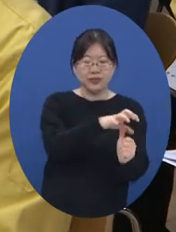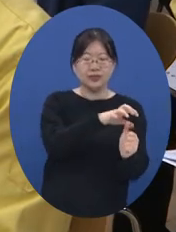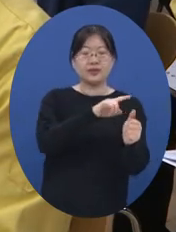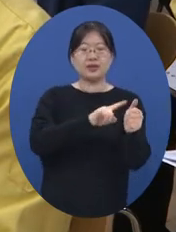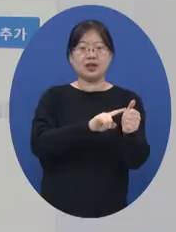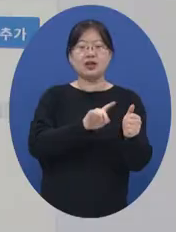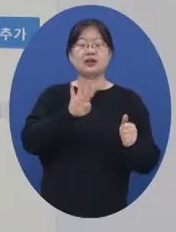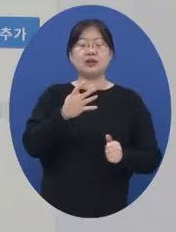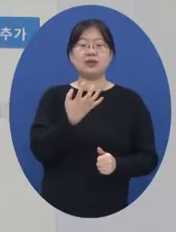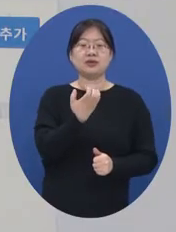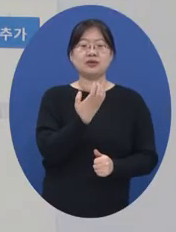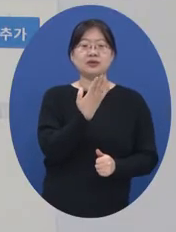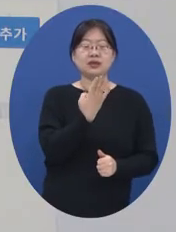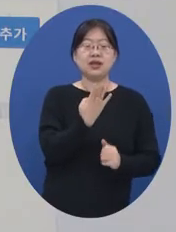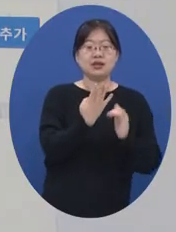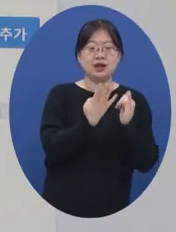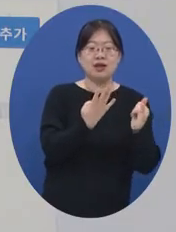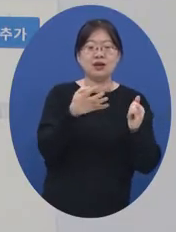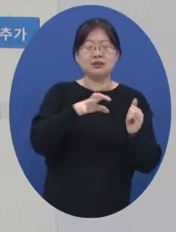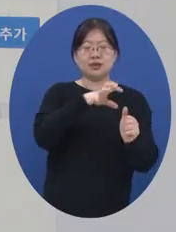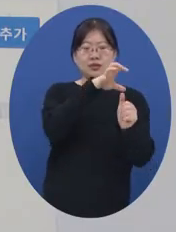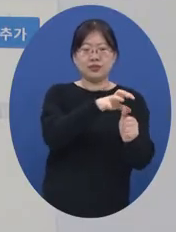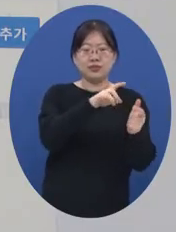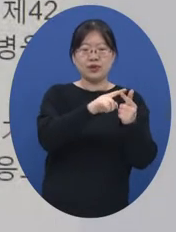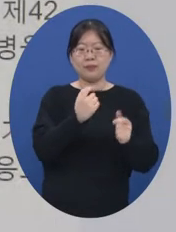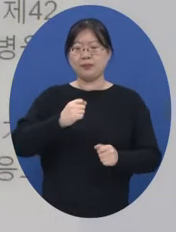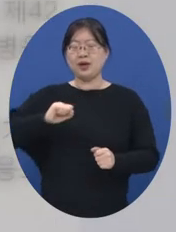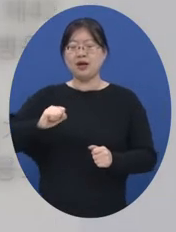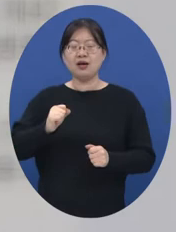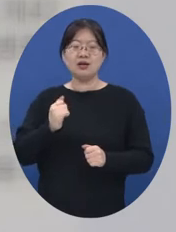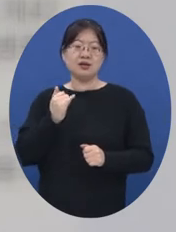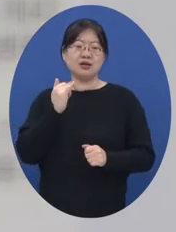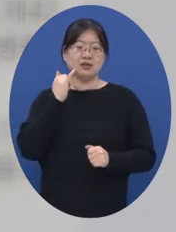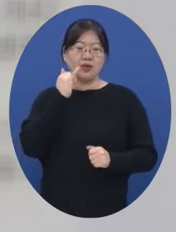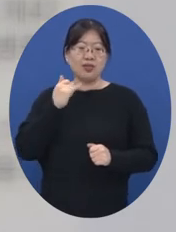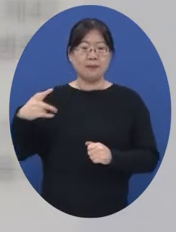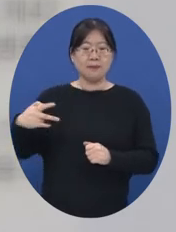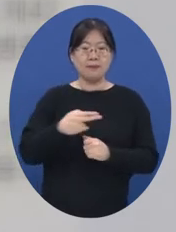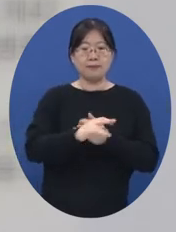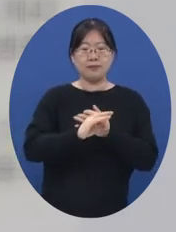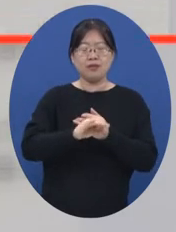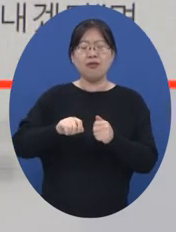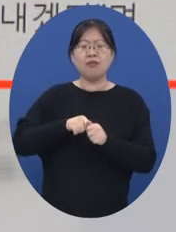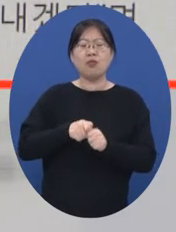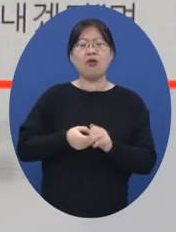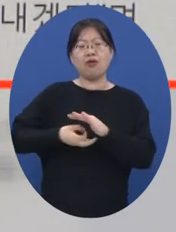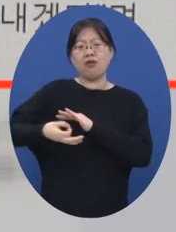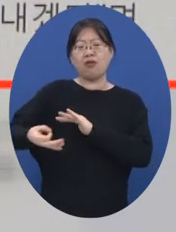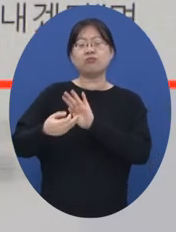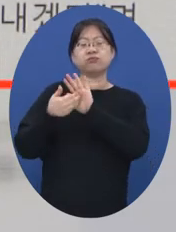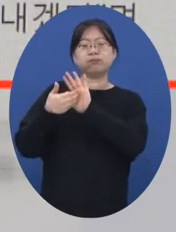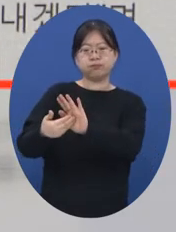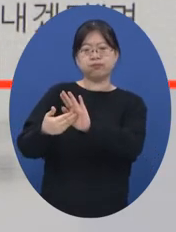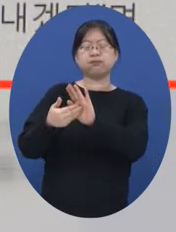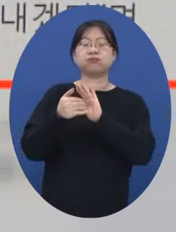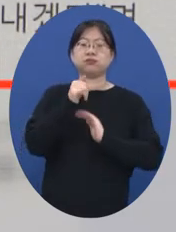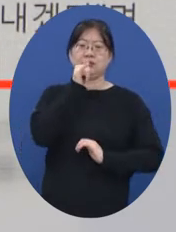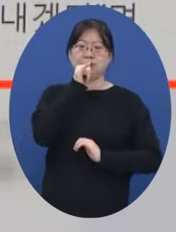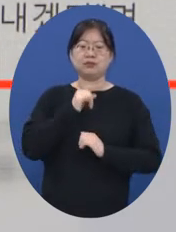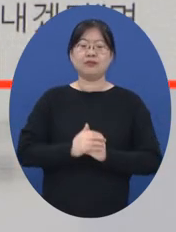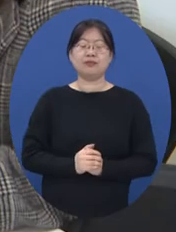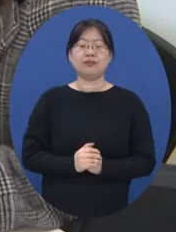입니다 하지만 격리 조치를 거부하고 연락이 끊긴 경우 차라리 벌금을 내겠다며 거부하는 경우도